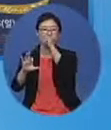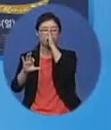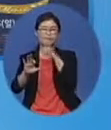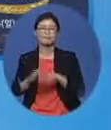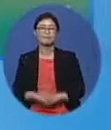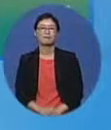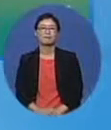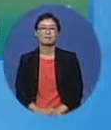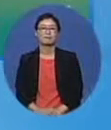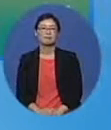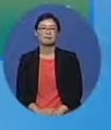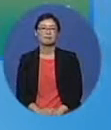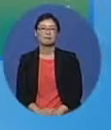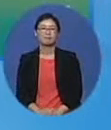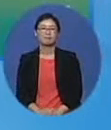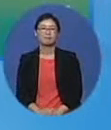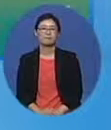있습니다.